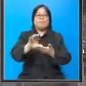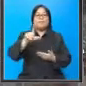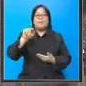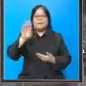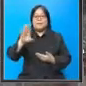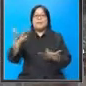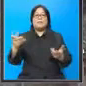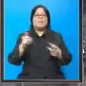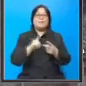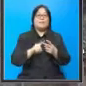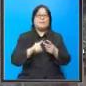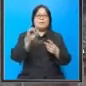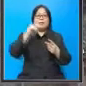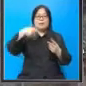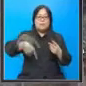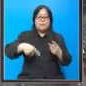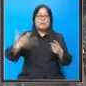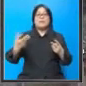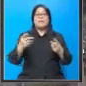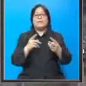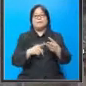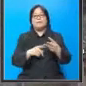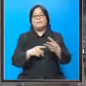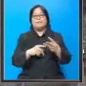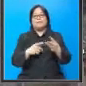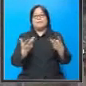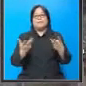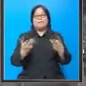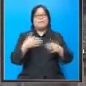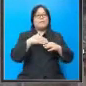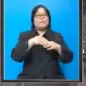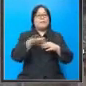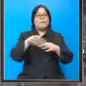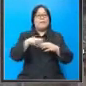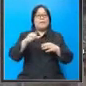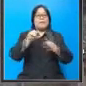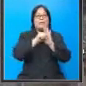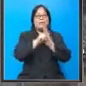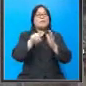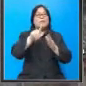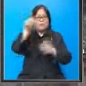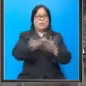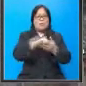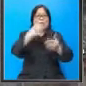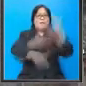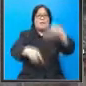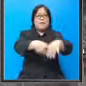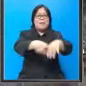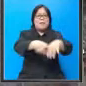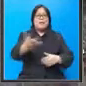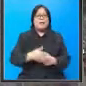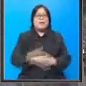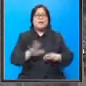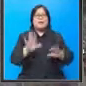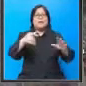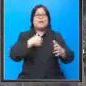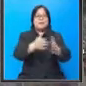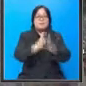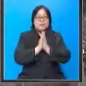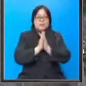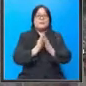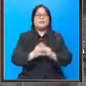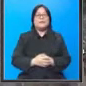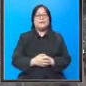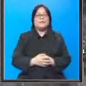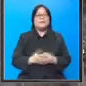Mal dan juga e-shop dan juga penghantar Nations poldasu airnya jadi saya minta